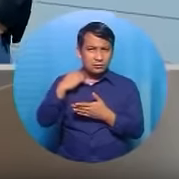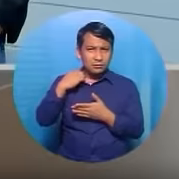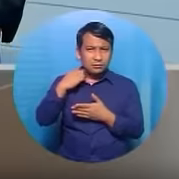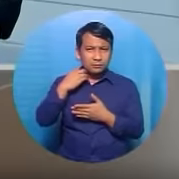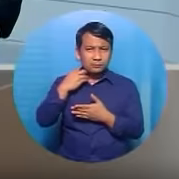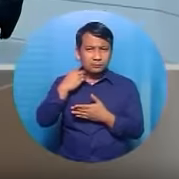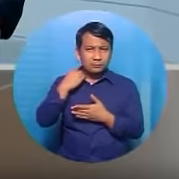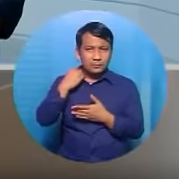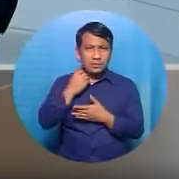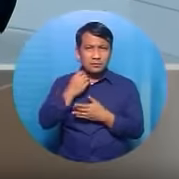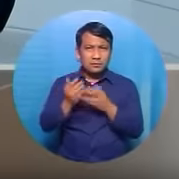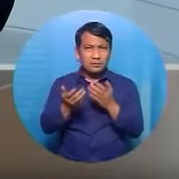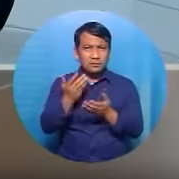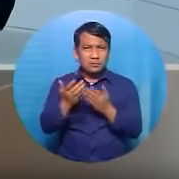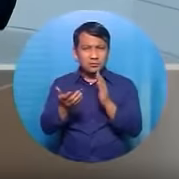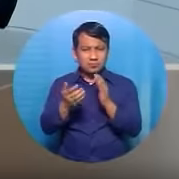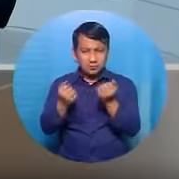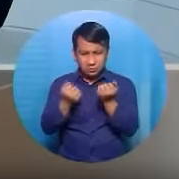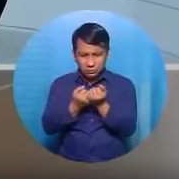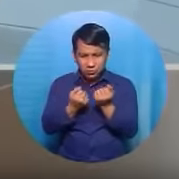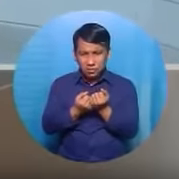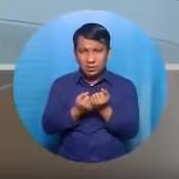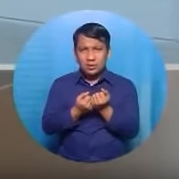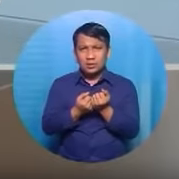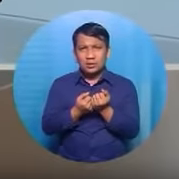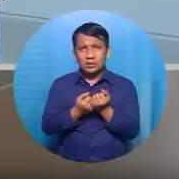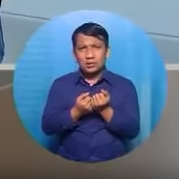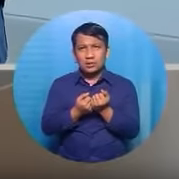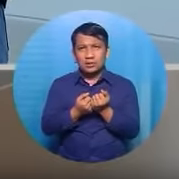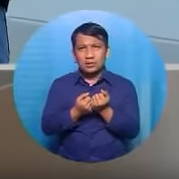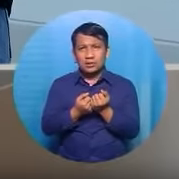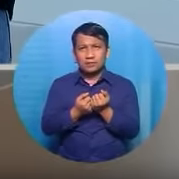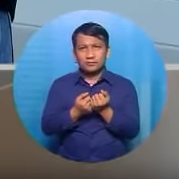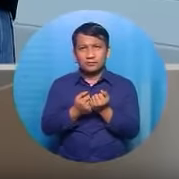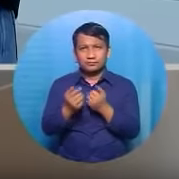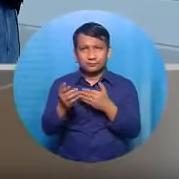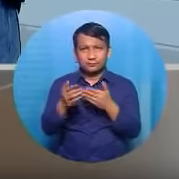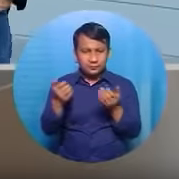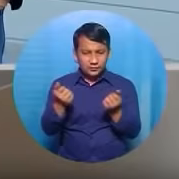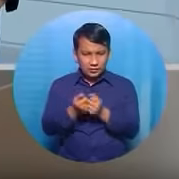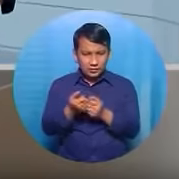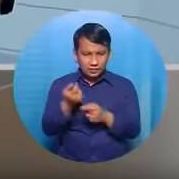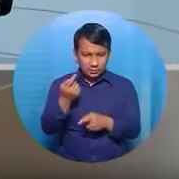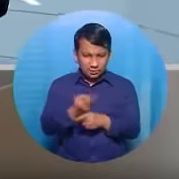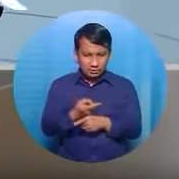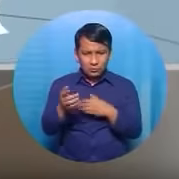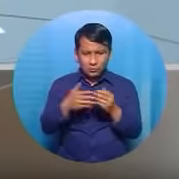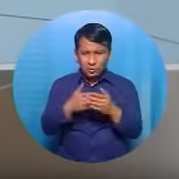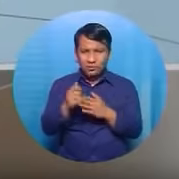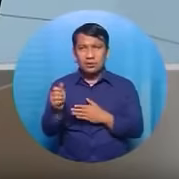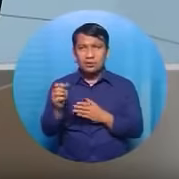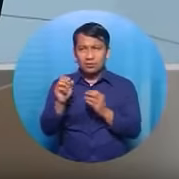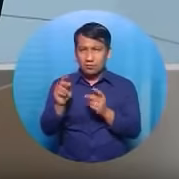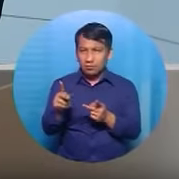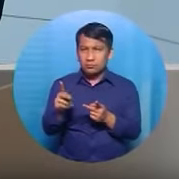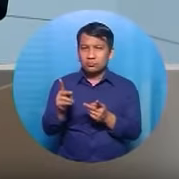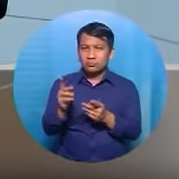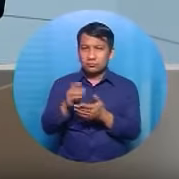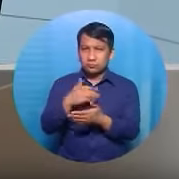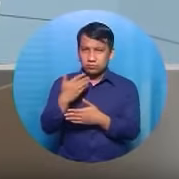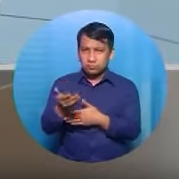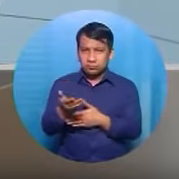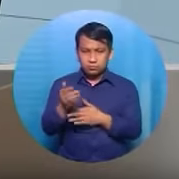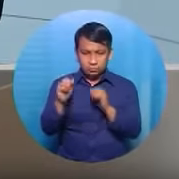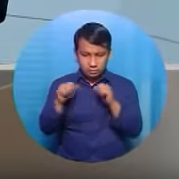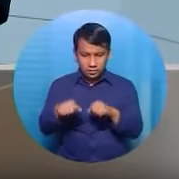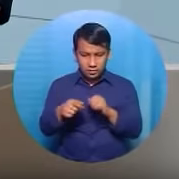po'y naghiwalay, suporta, kustudiya. Yes, sandali lang, sir. Sandali lang, sir. Visitation rights, etc., etc. Okay? And then, baka